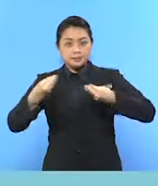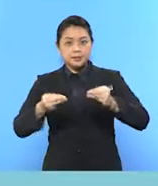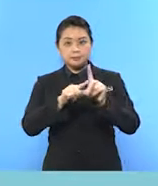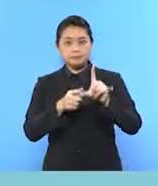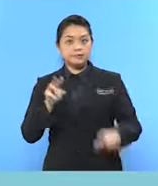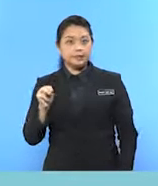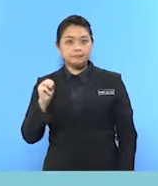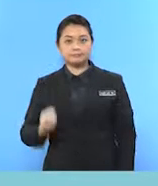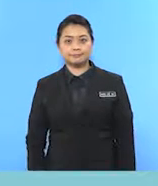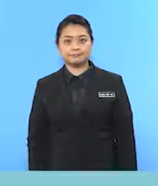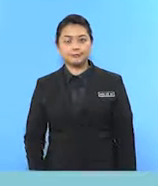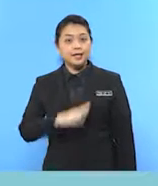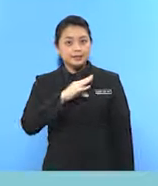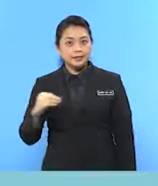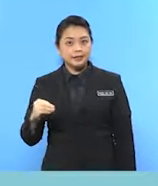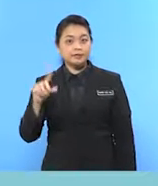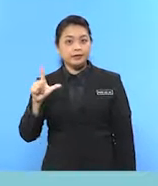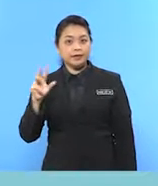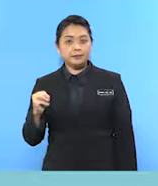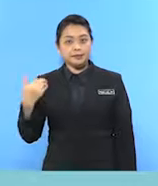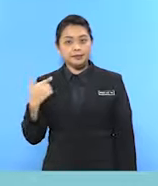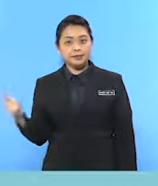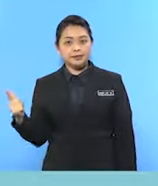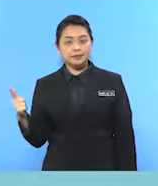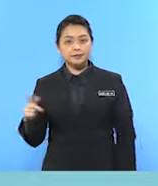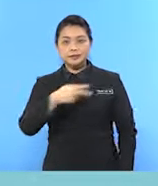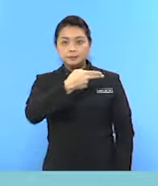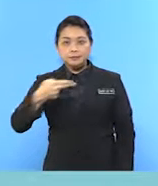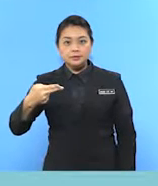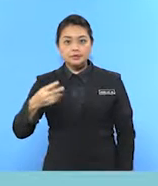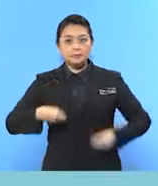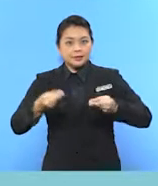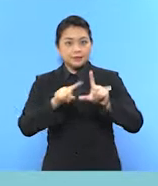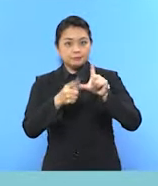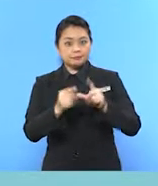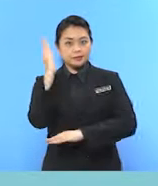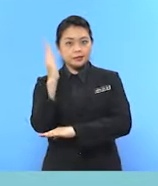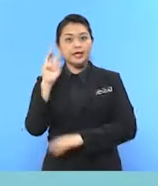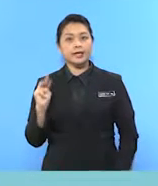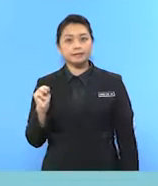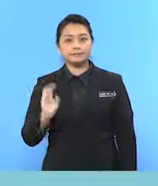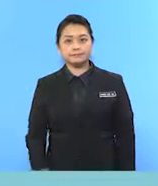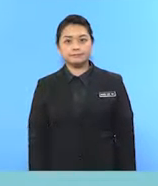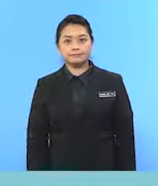sudut N. Dan LN adalah hipotenus bagi sudut tegak M.